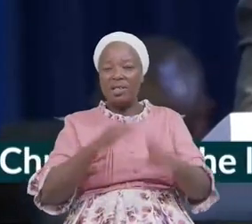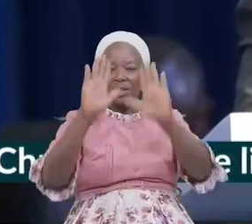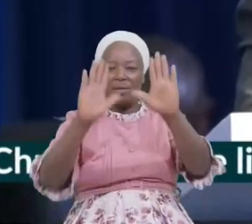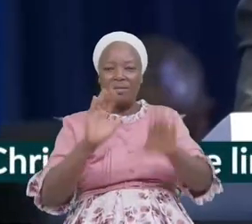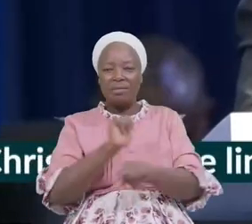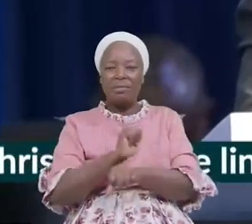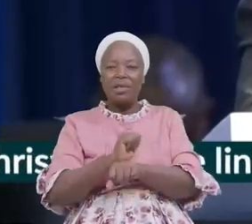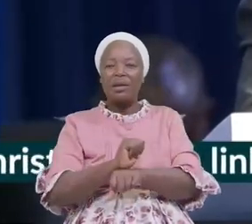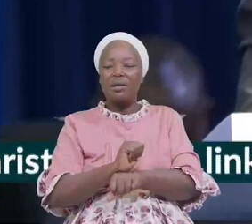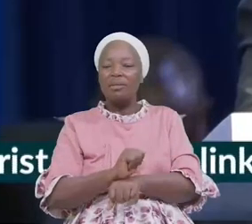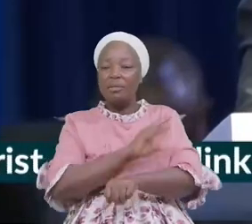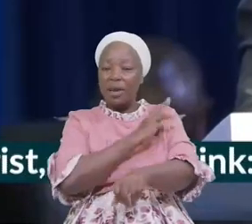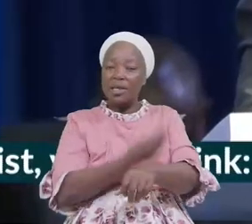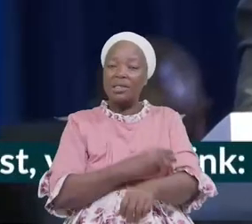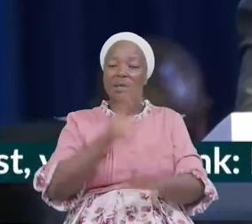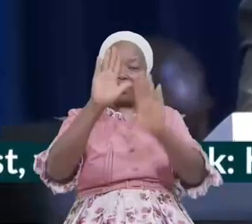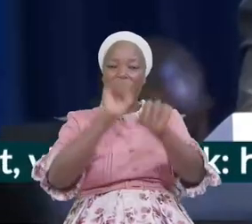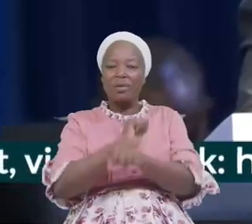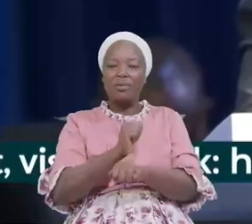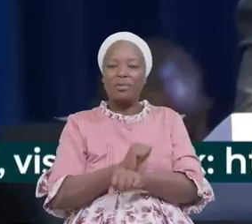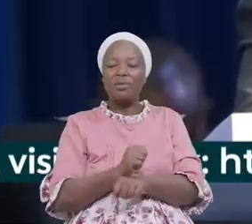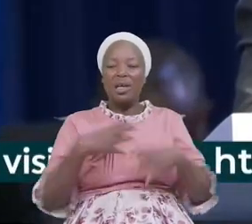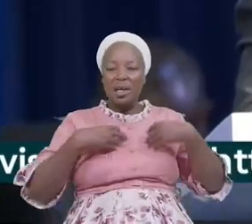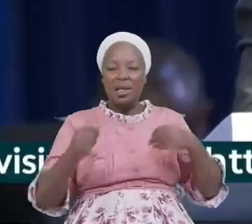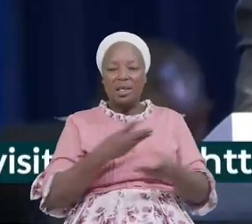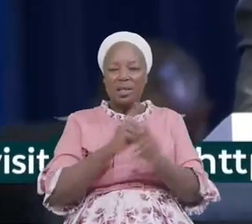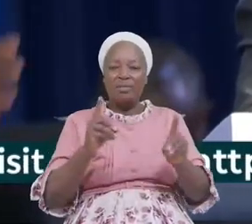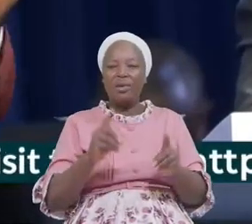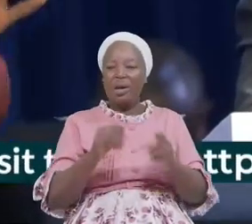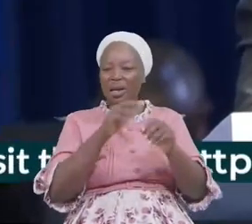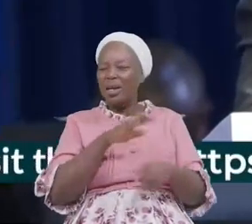faire produire des grands miracles de délivrance, de guérison